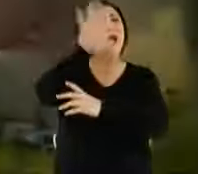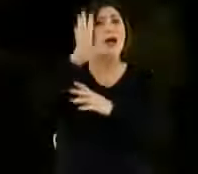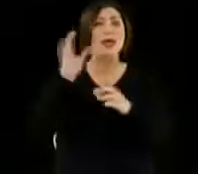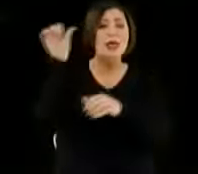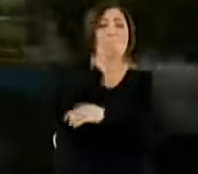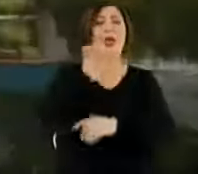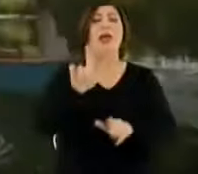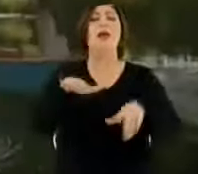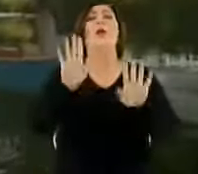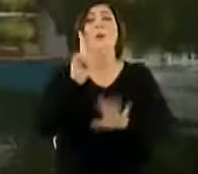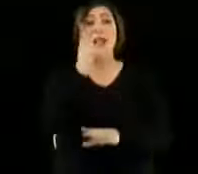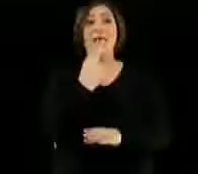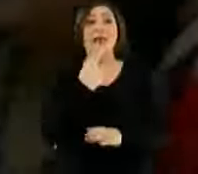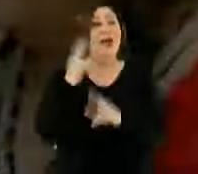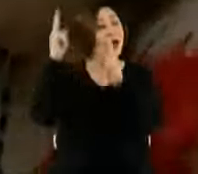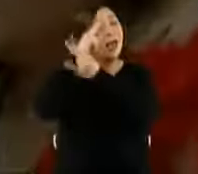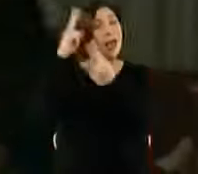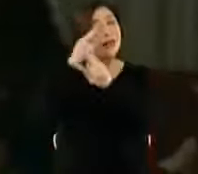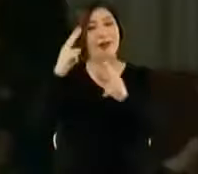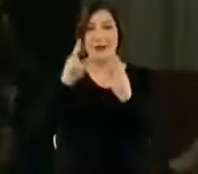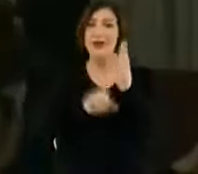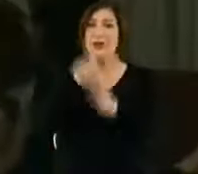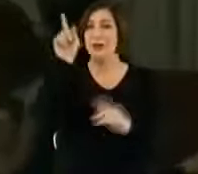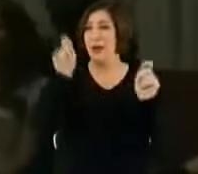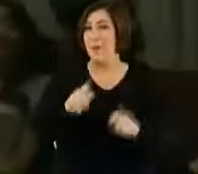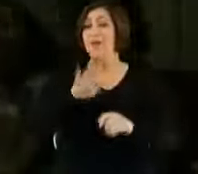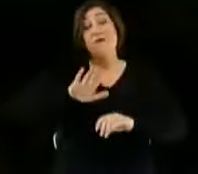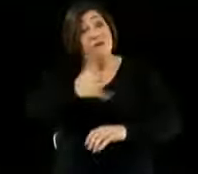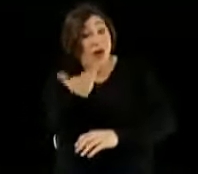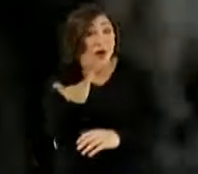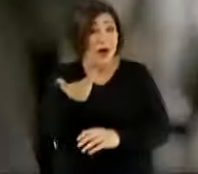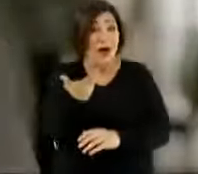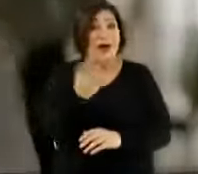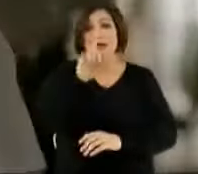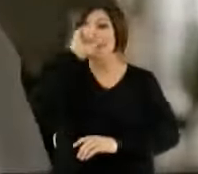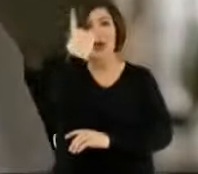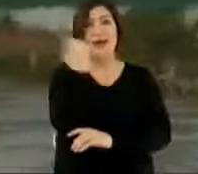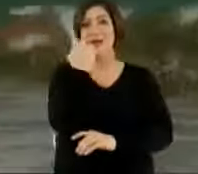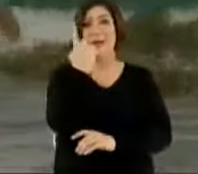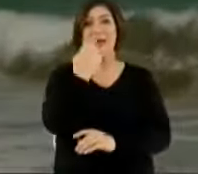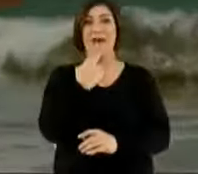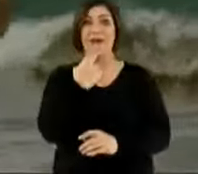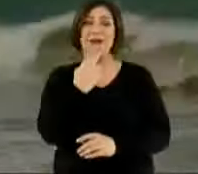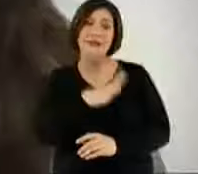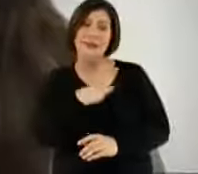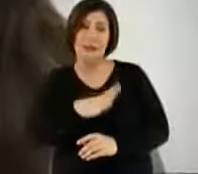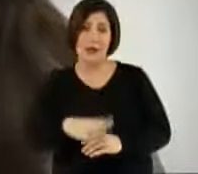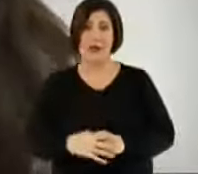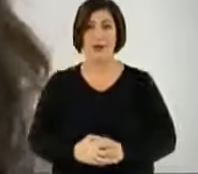Bir kadının hayalini gerçekleştir. Veya ta sadece bir kadını gülümset.